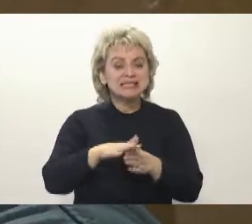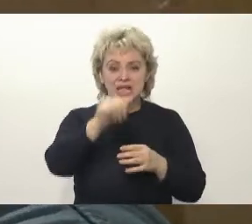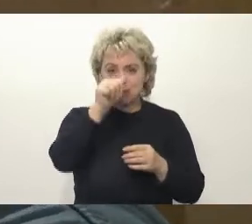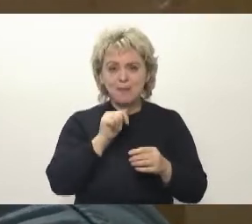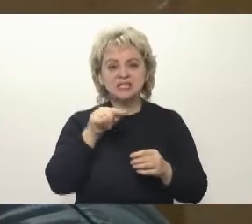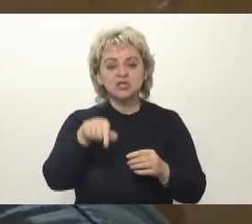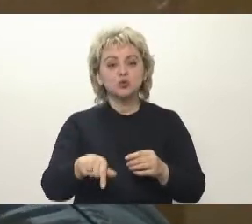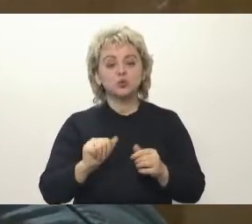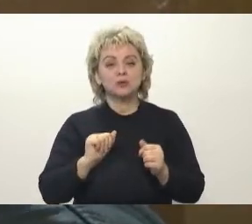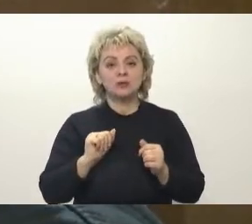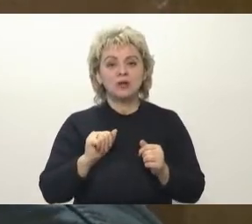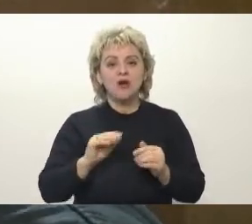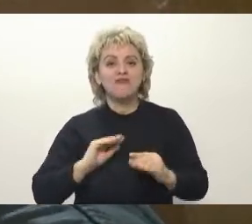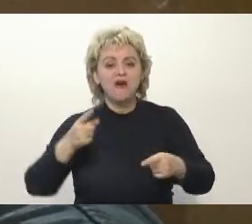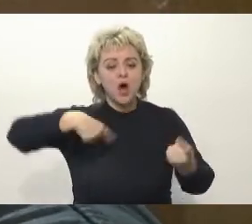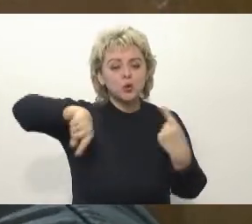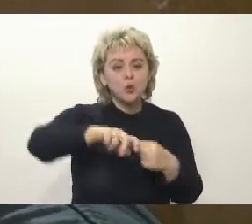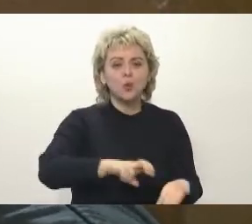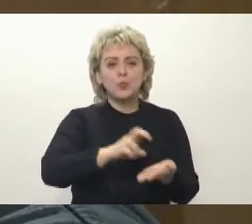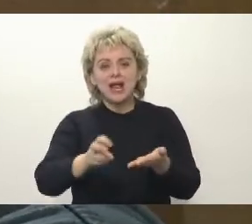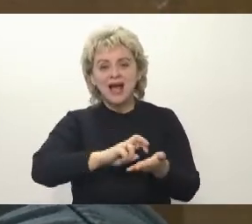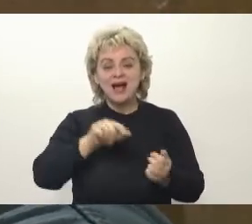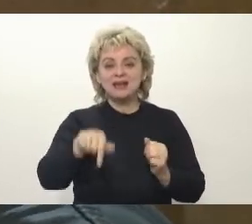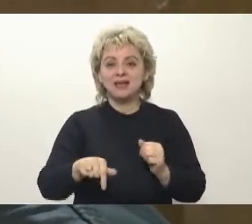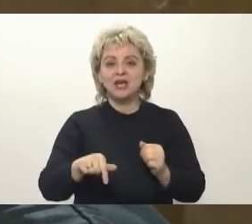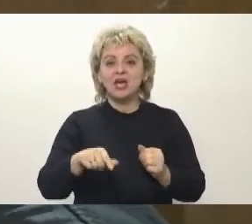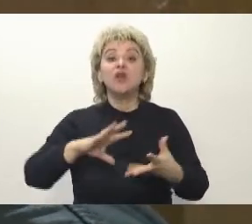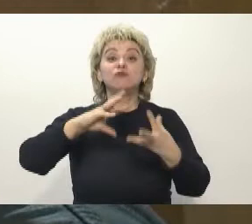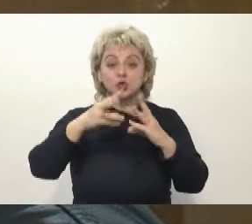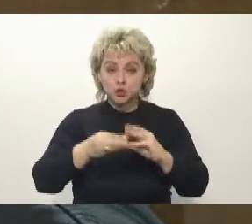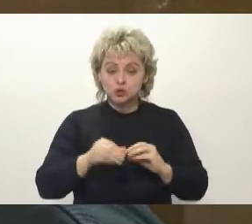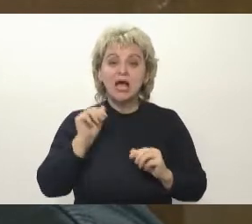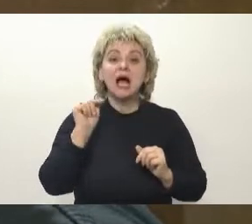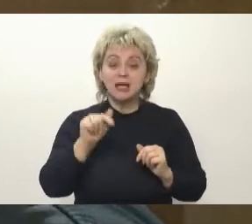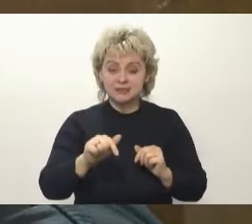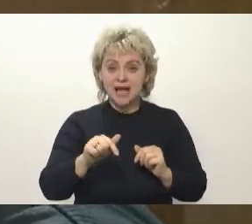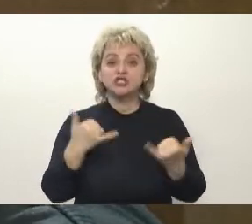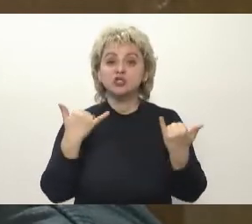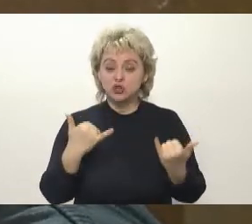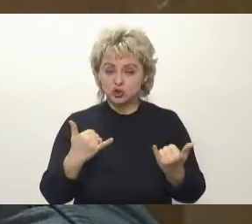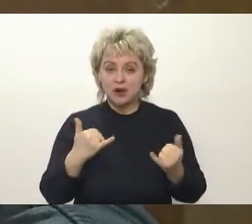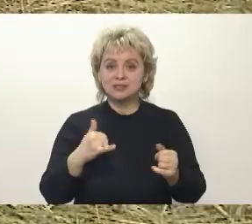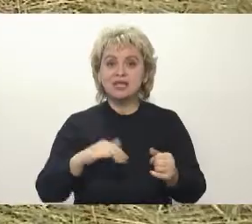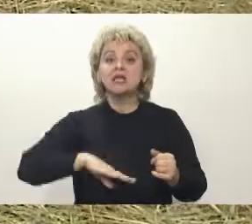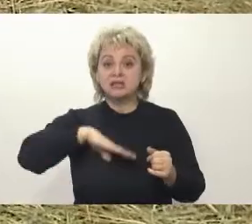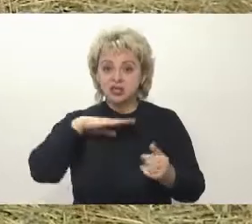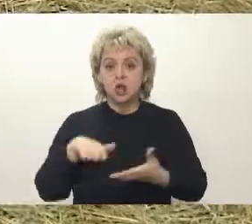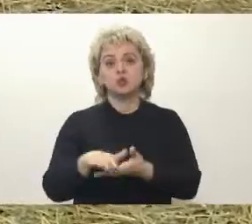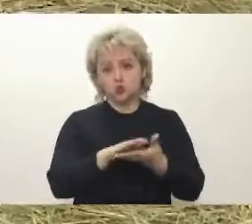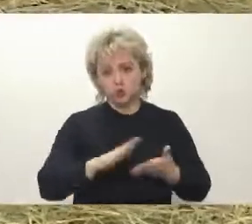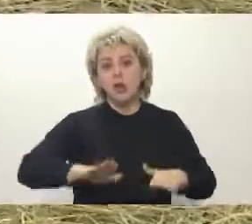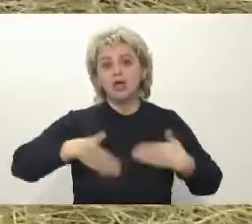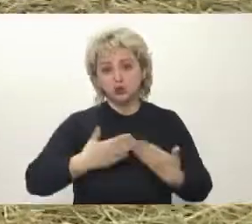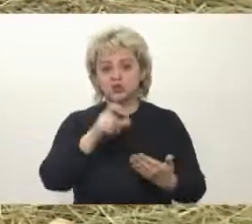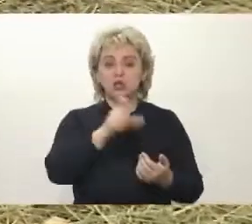тут вокруг нее прыгали. И в результате она сейчас достаточно дружелюбно относится